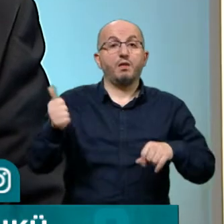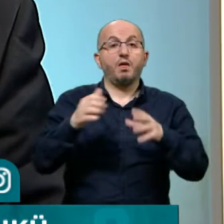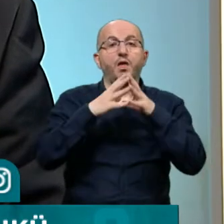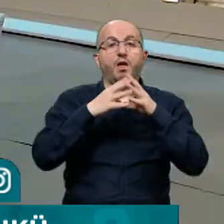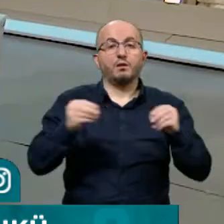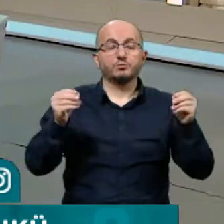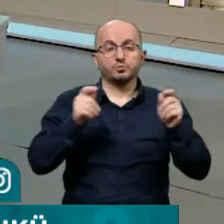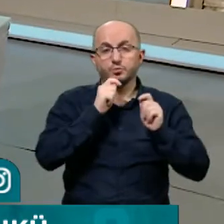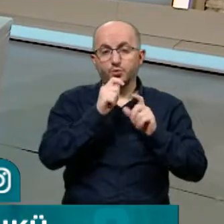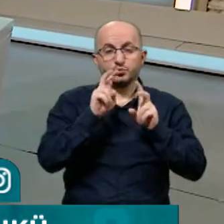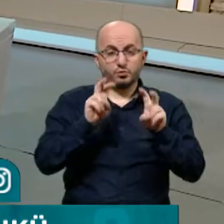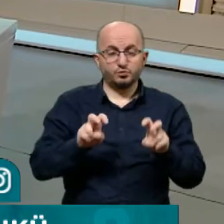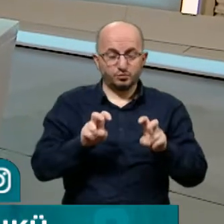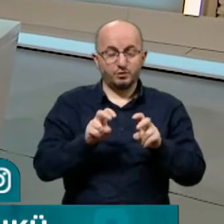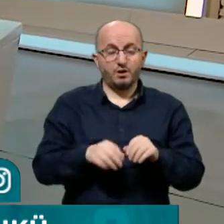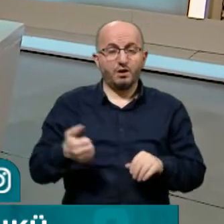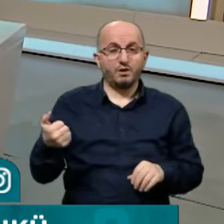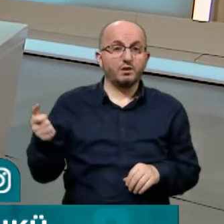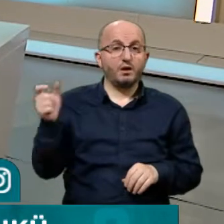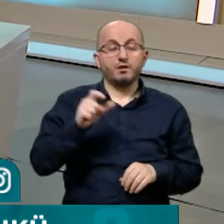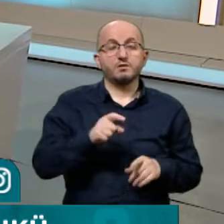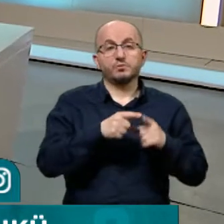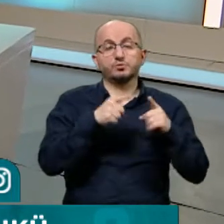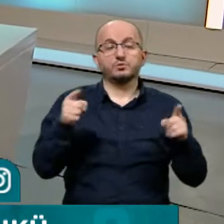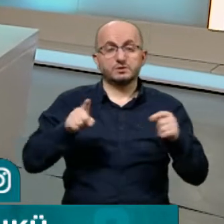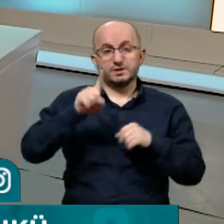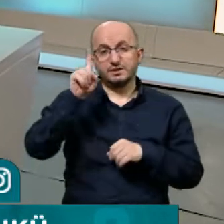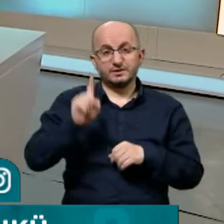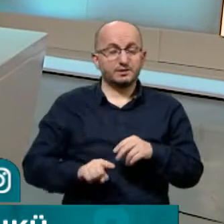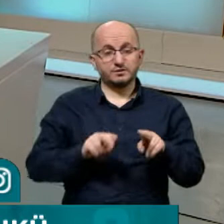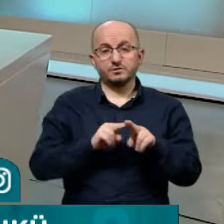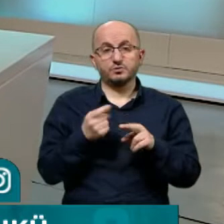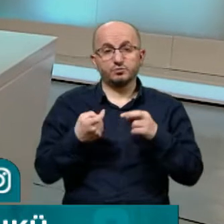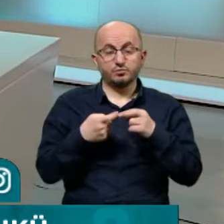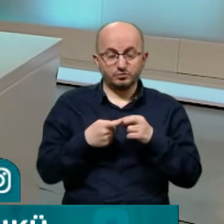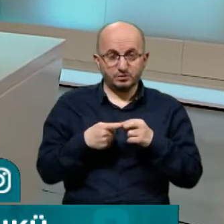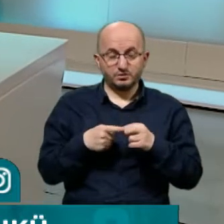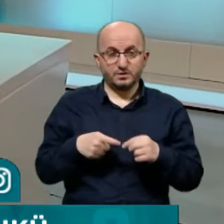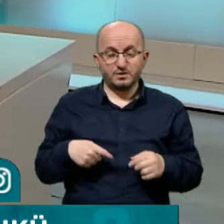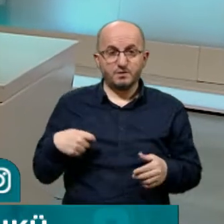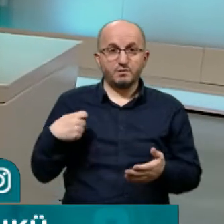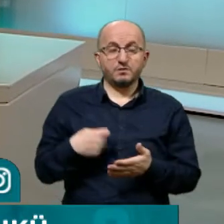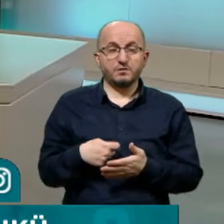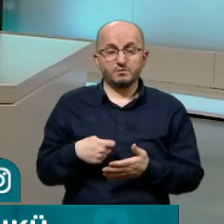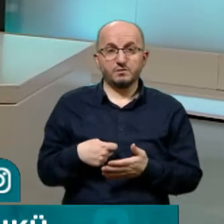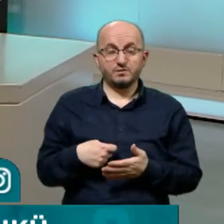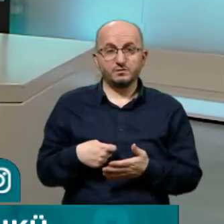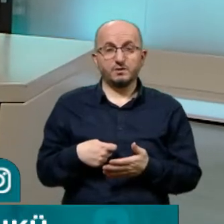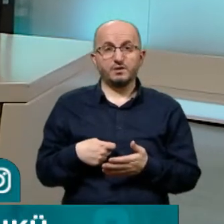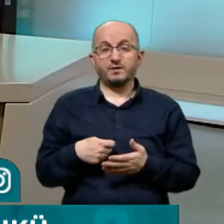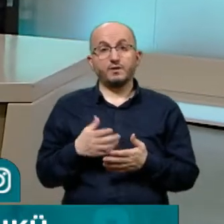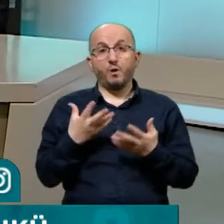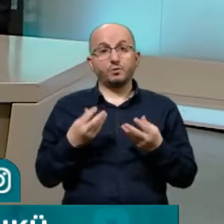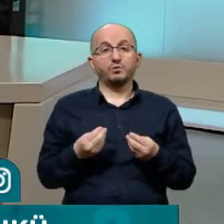bu durumda altı aylık bir süreçte Efendim ilk kurda ödediği günkü yani İlk taksidi ödediği günden öderse bu sefer ne olur